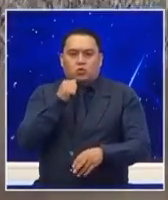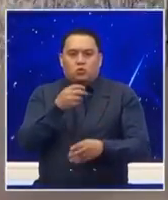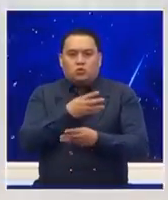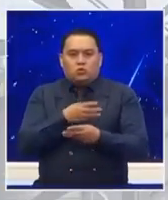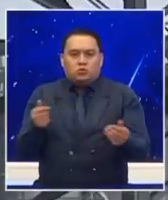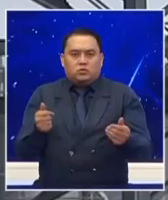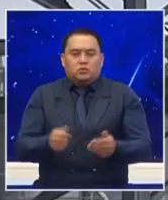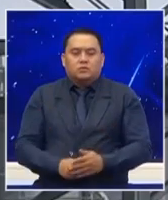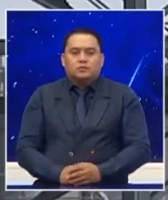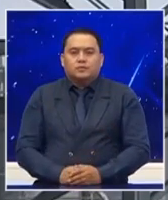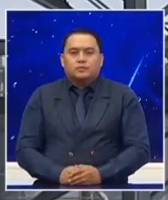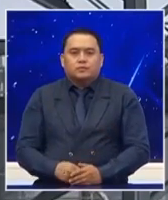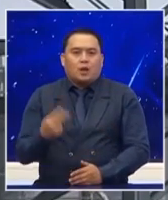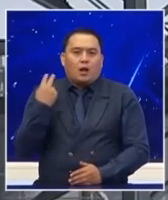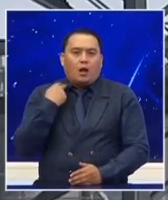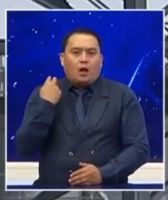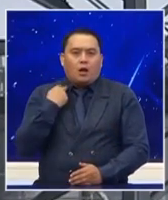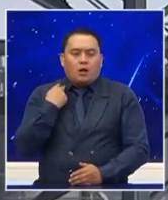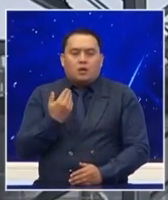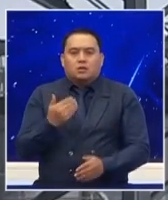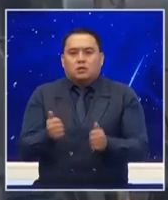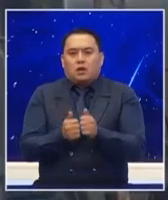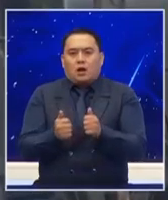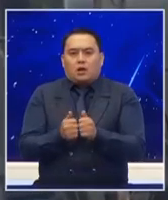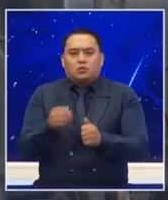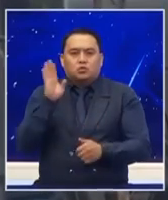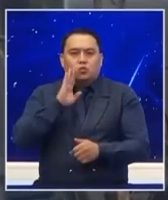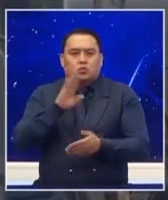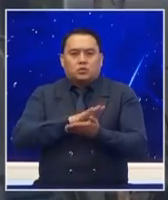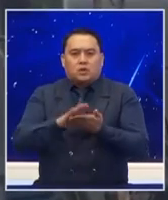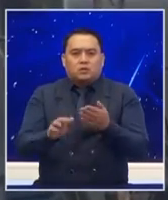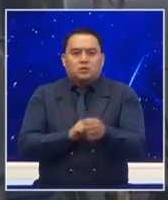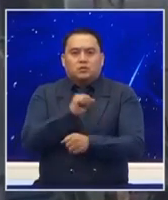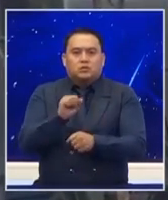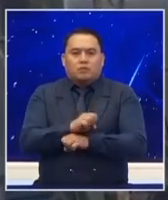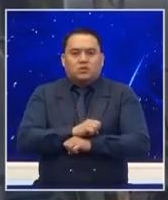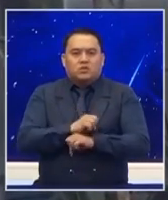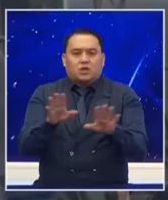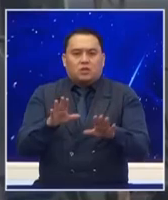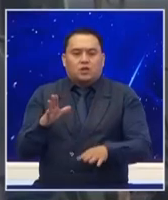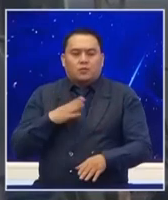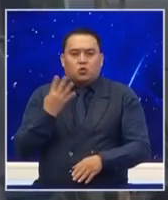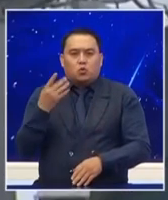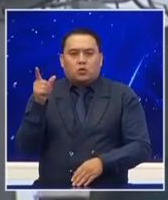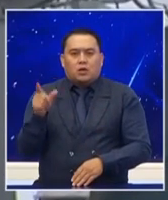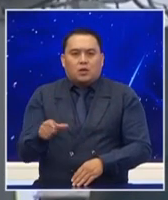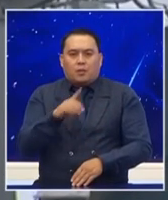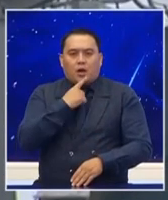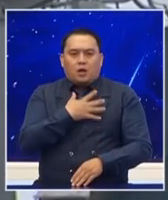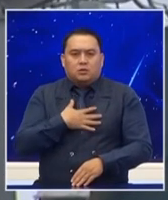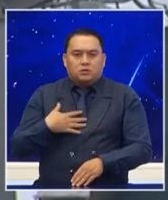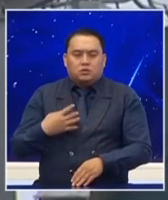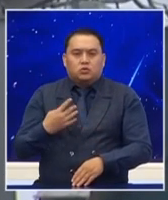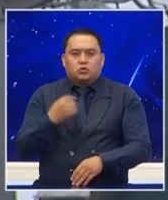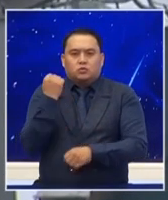кеткен. Ұлыбританияның Бристоль қаласы маңындағы ағынды суды тазалайтын станцияның бірінде жарылыс болды. 4 адам қаза тапты, тағы бір